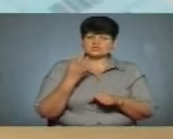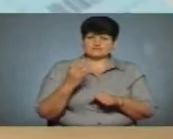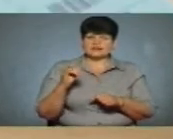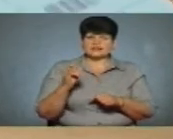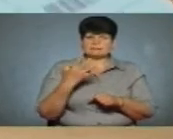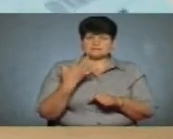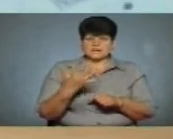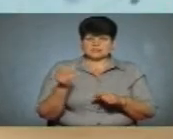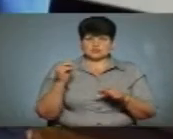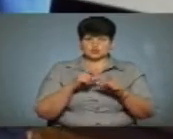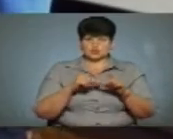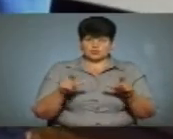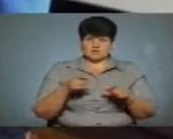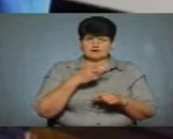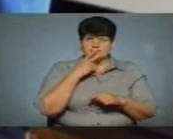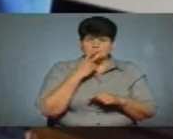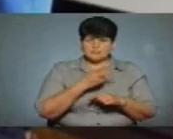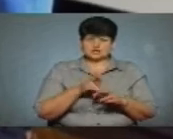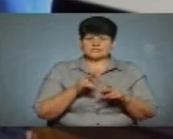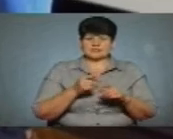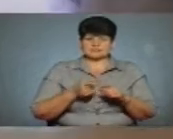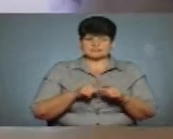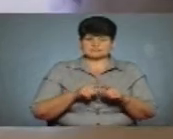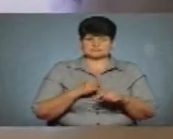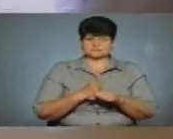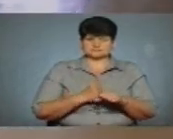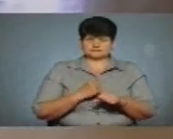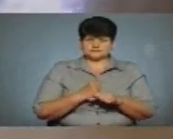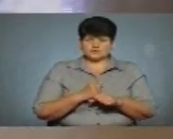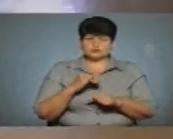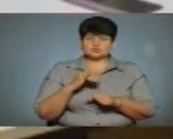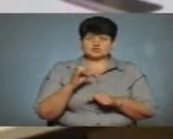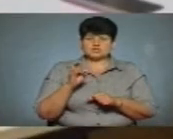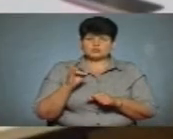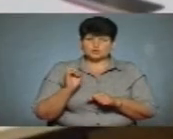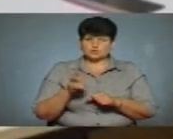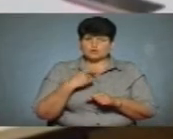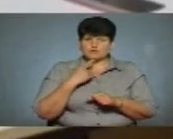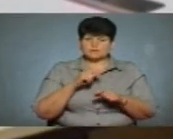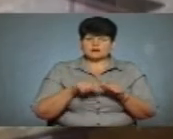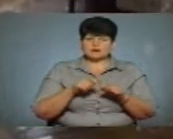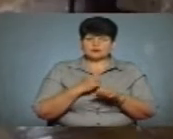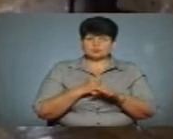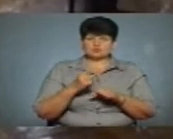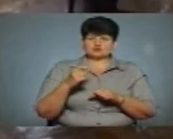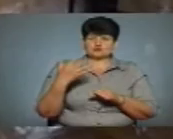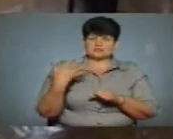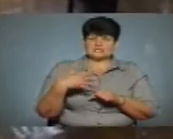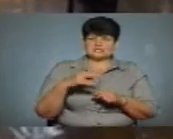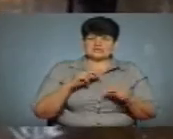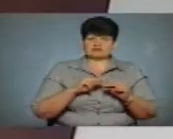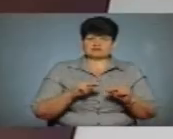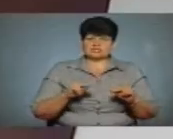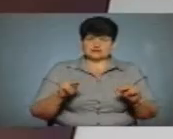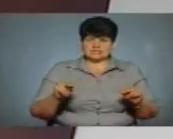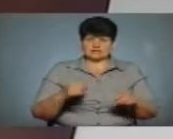4-й та 5-й школах. На цих кадрах ви бачите, як це відбувається. Юрій Шайнюк каже, перевіряють роботи 150 вчителів. За його